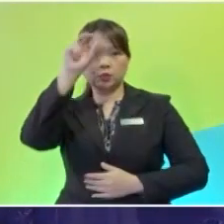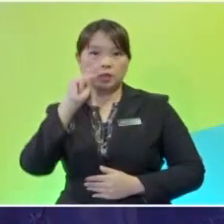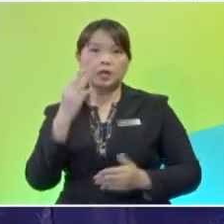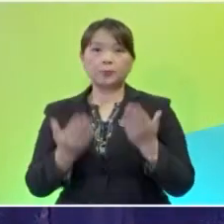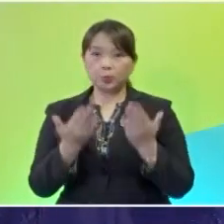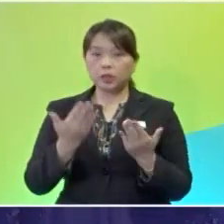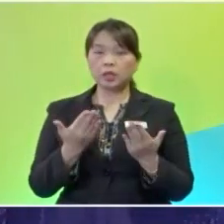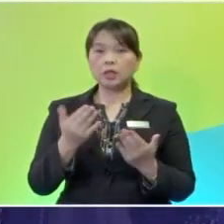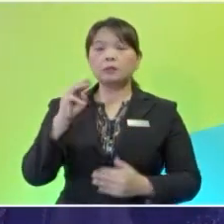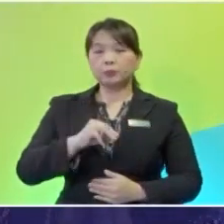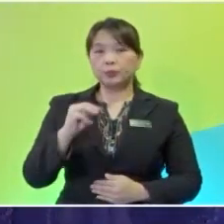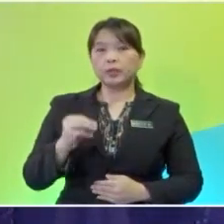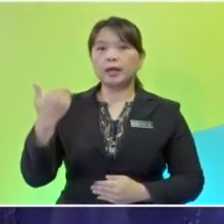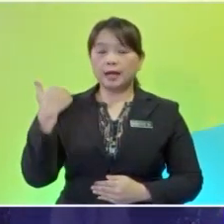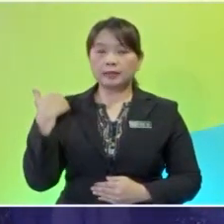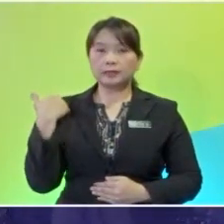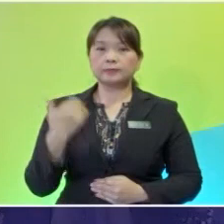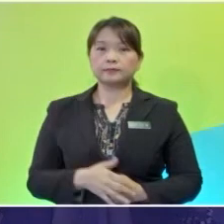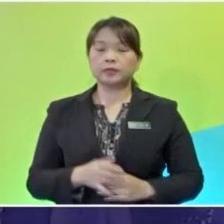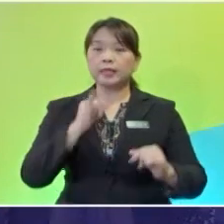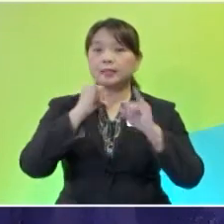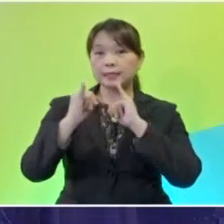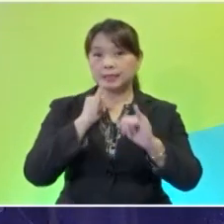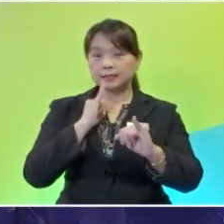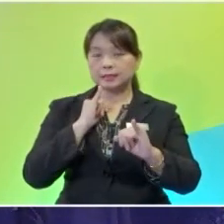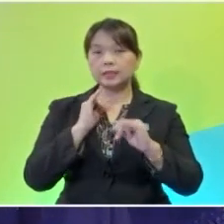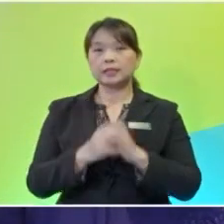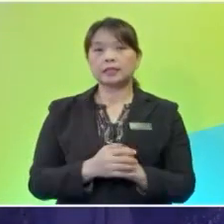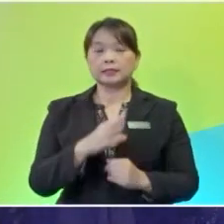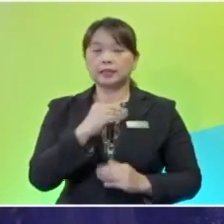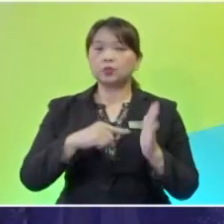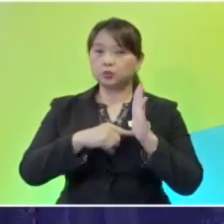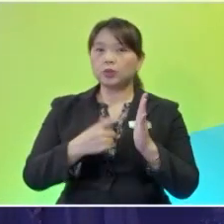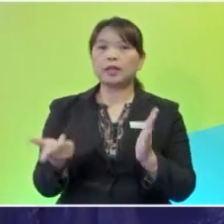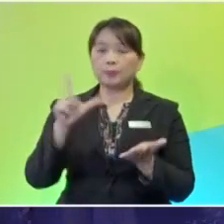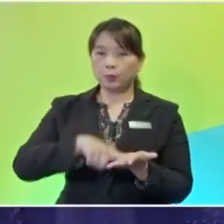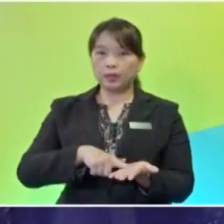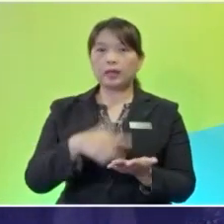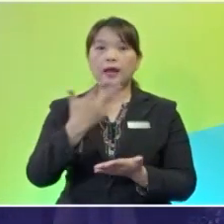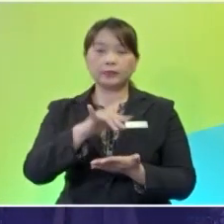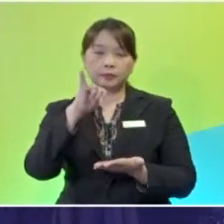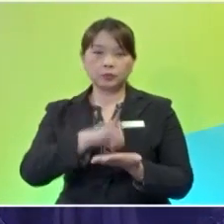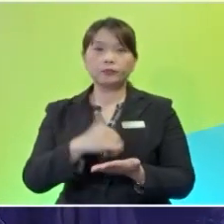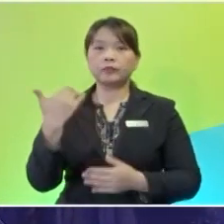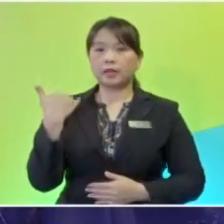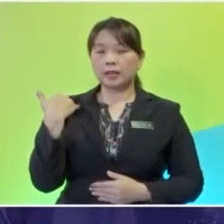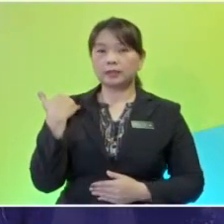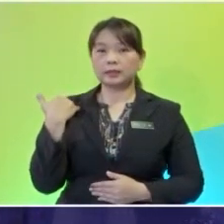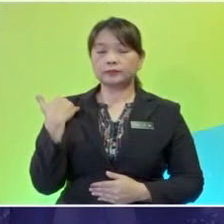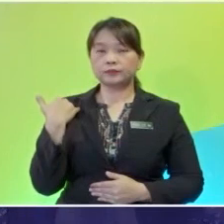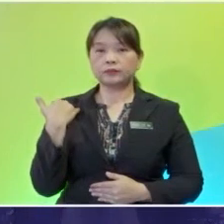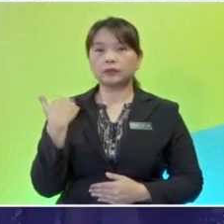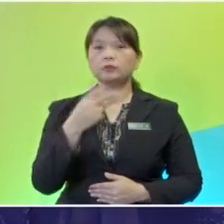生就有一个这样的交流了，然后就呈现他的那个报告。好，接着下来呢有一个口头的方